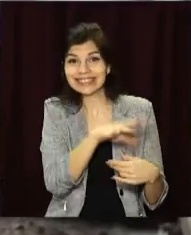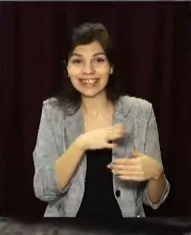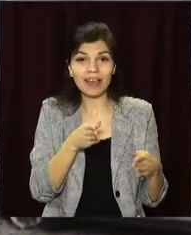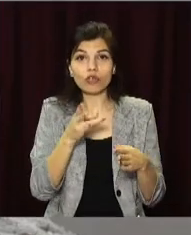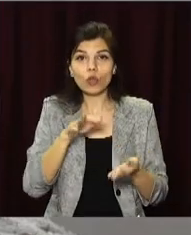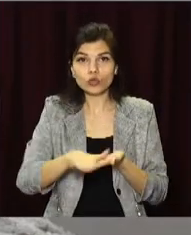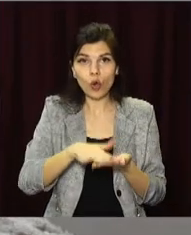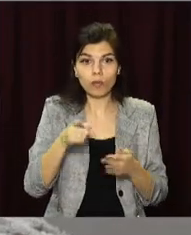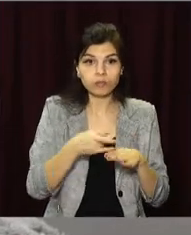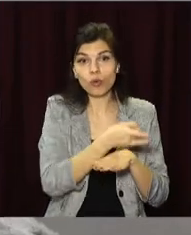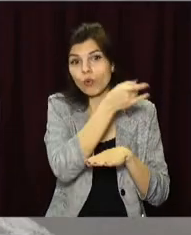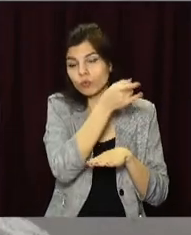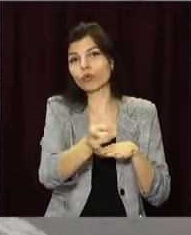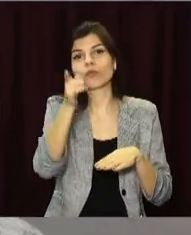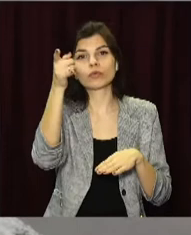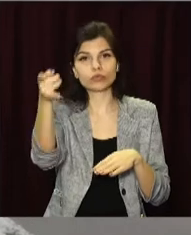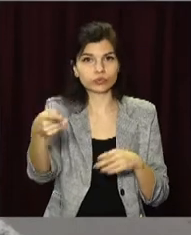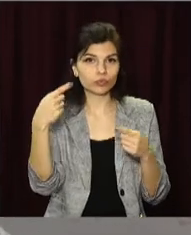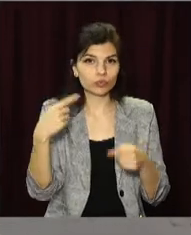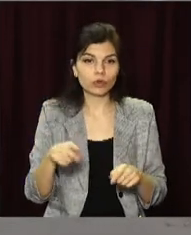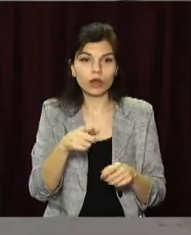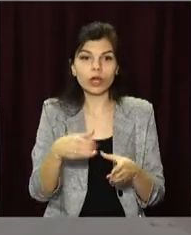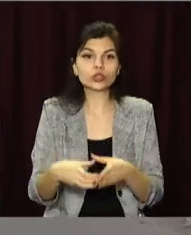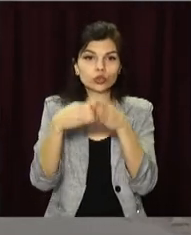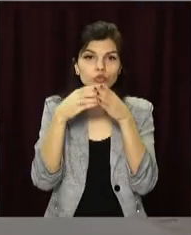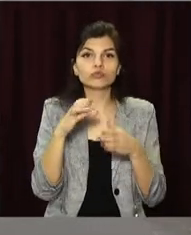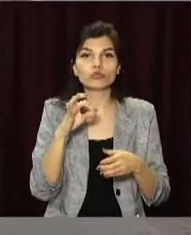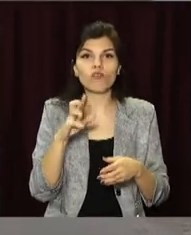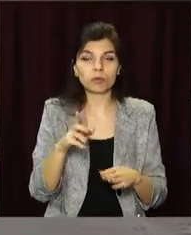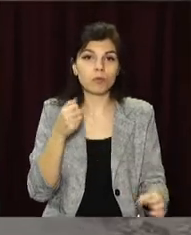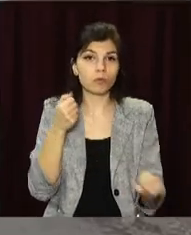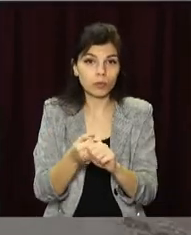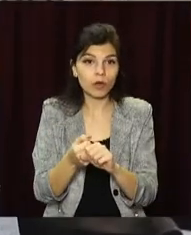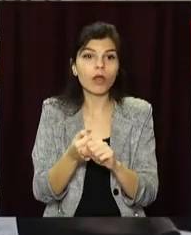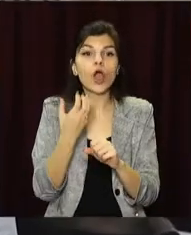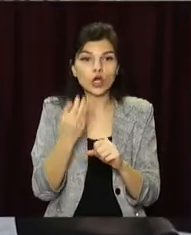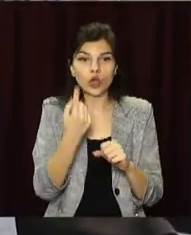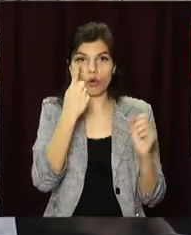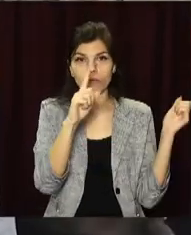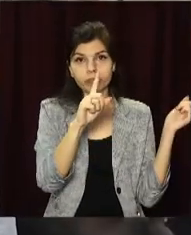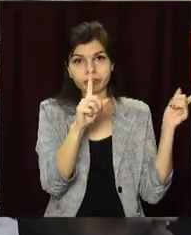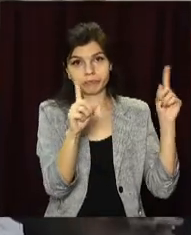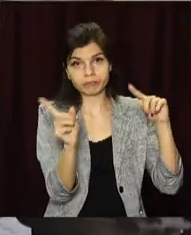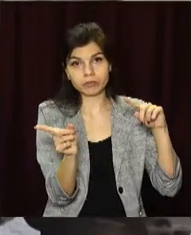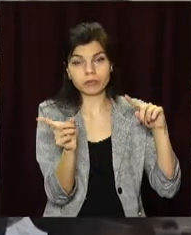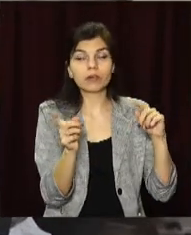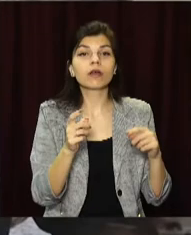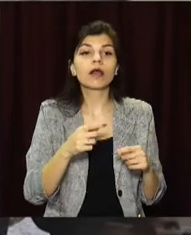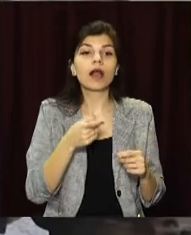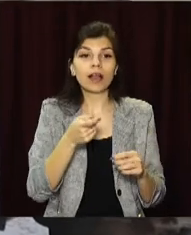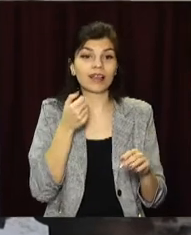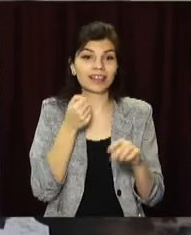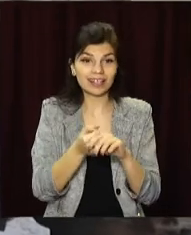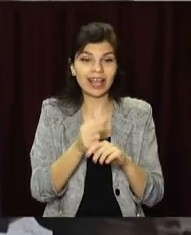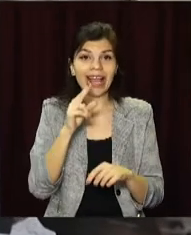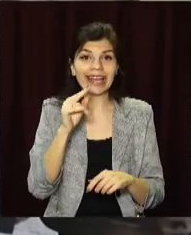слизькій дорозі і викинуло на узбіччя. Вона знесла стовп, він впав і потягнув за собою ще один. Попри серйозні ушкодження транспортного засобу,